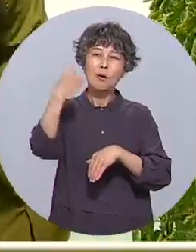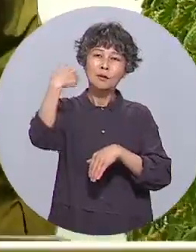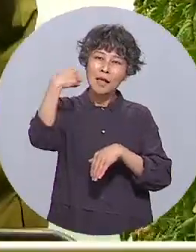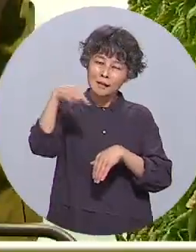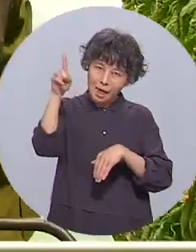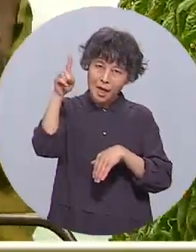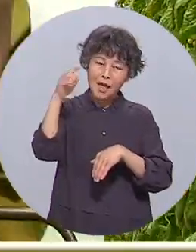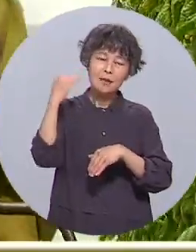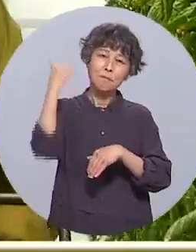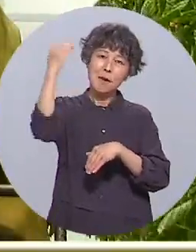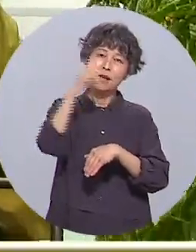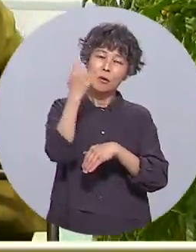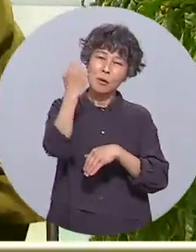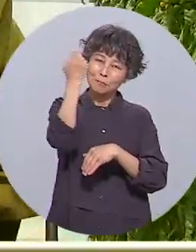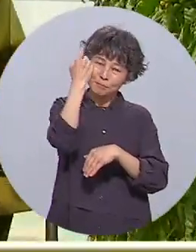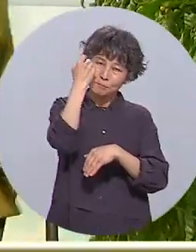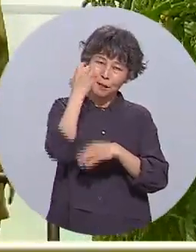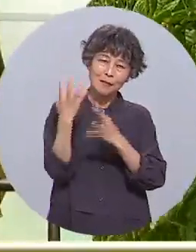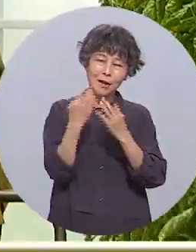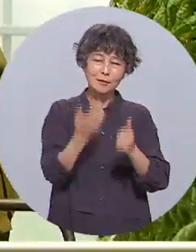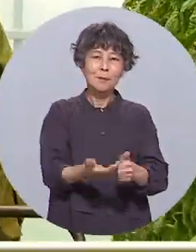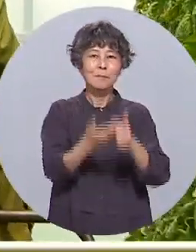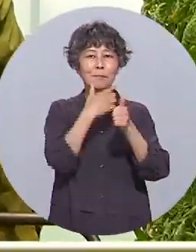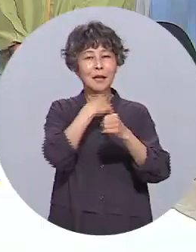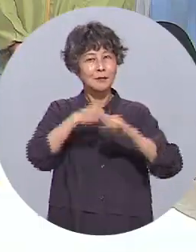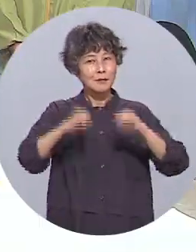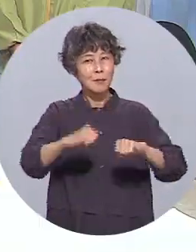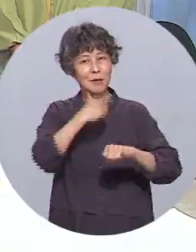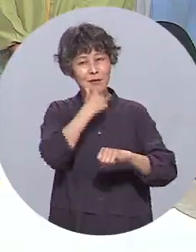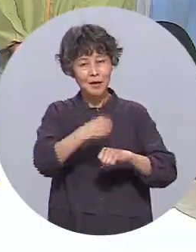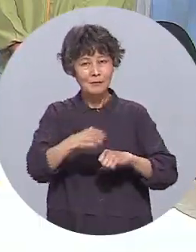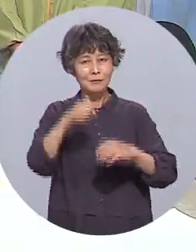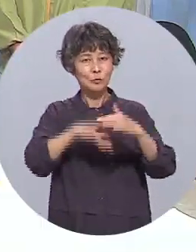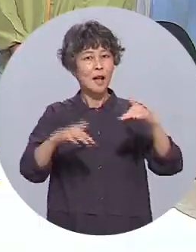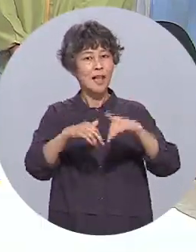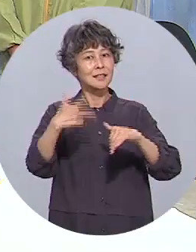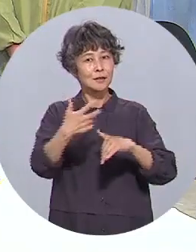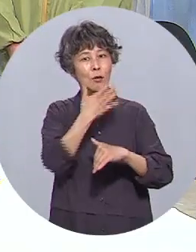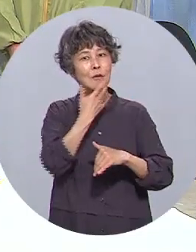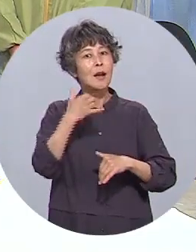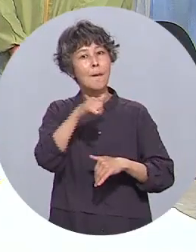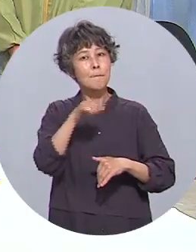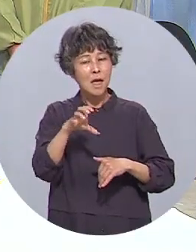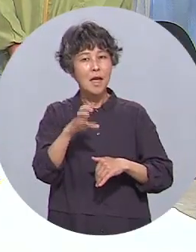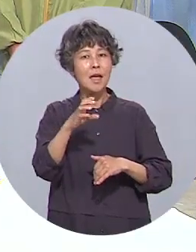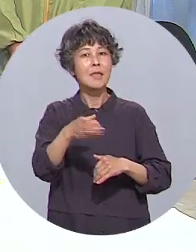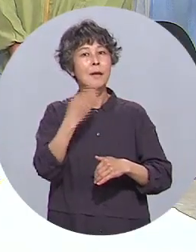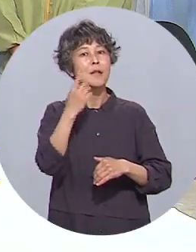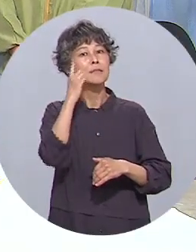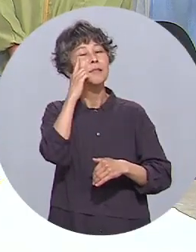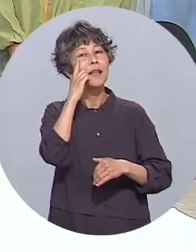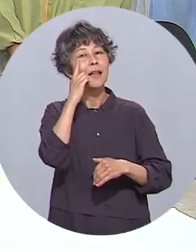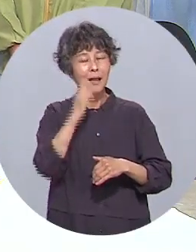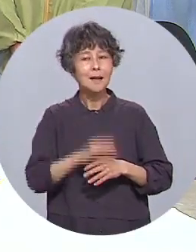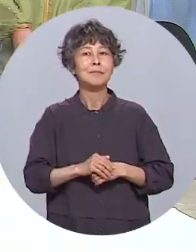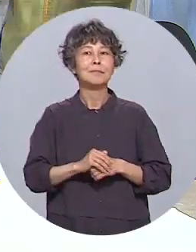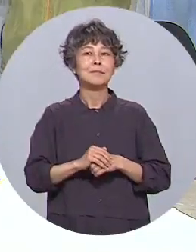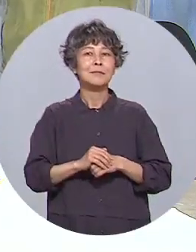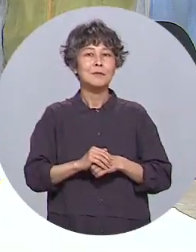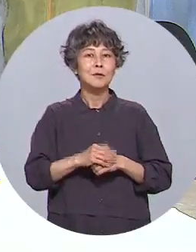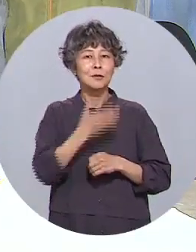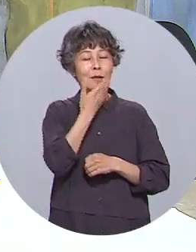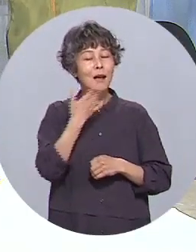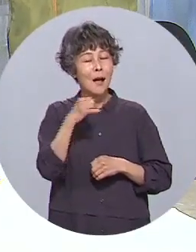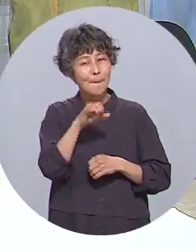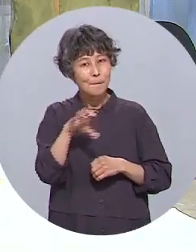から教わってたくさん作れるように頑張りたいと思います。 深谷市のうま勘弁、ぜひ食べてみてください。せーの、